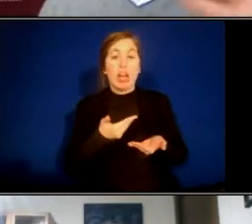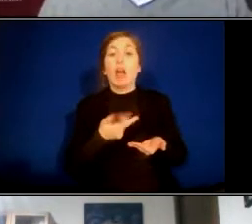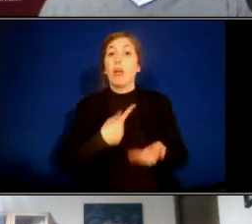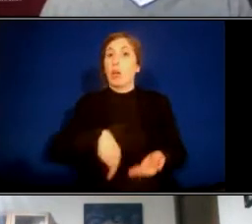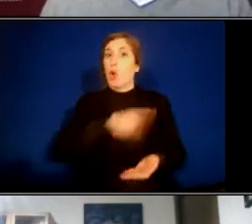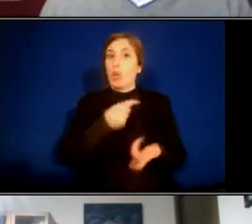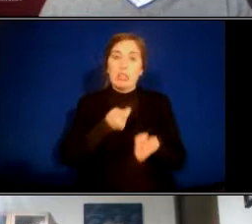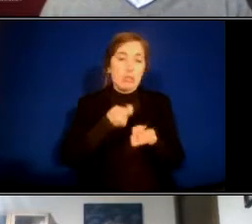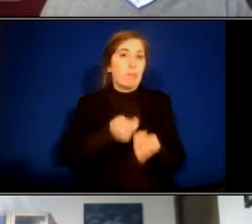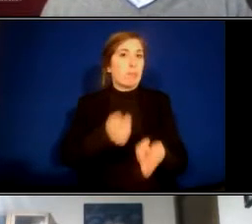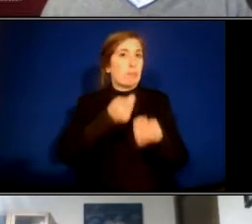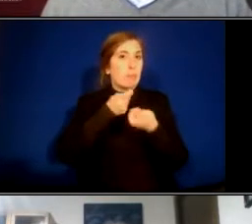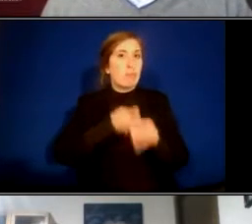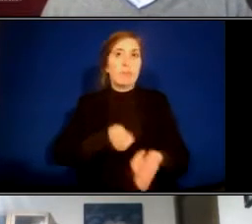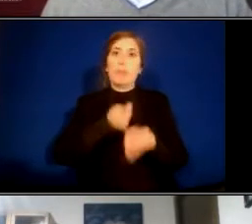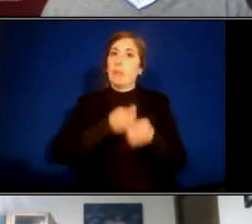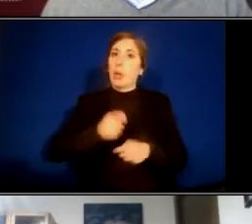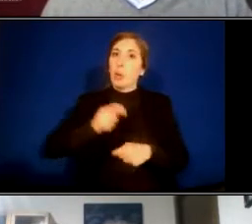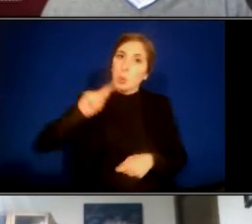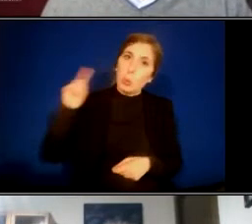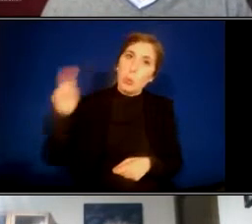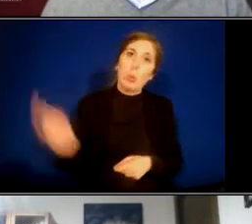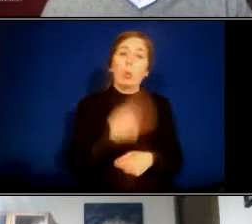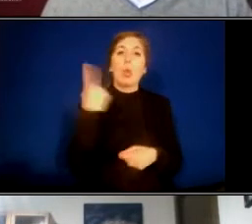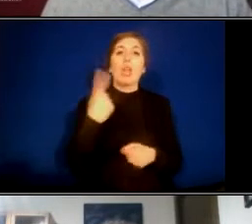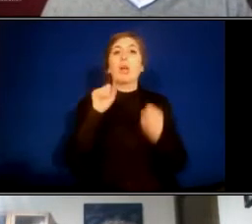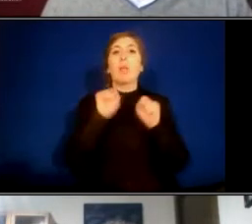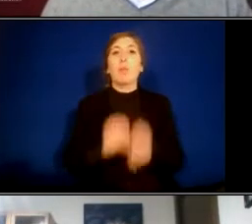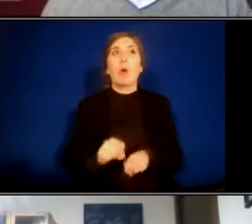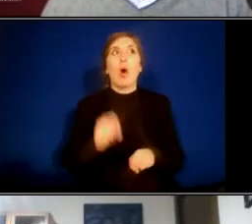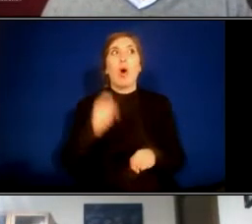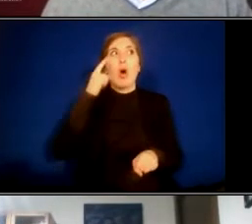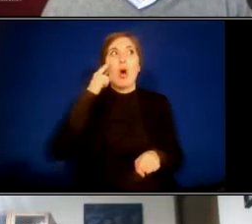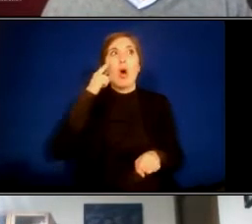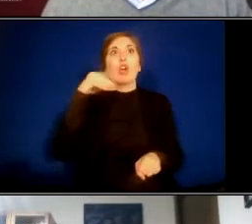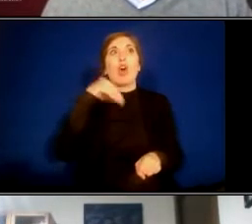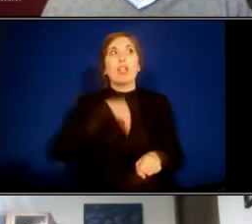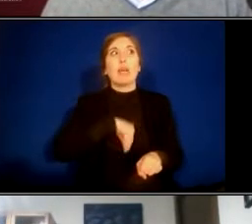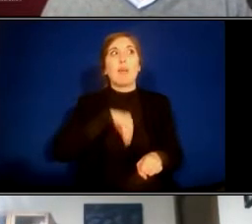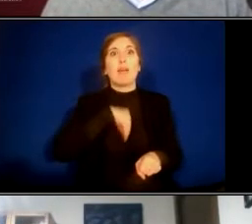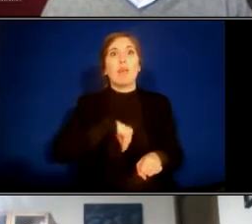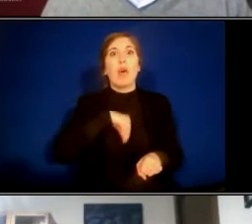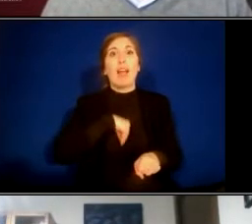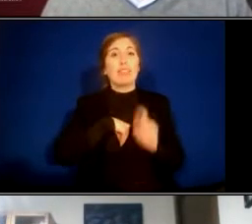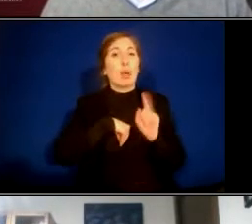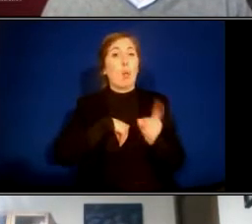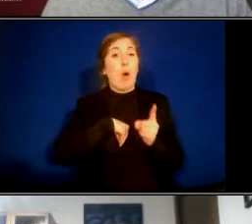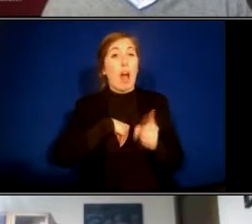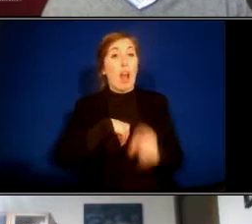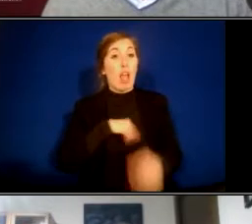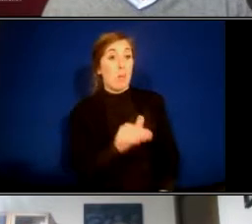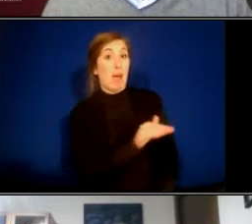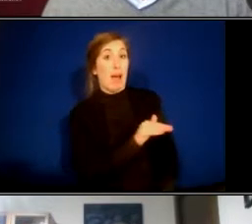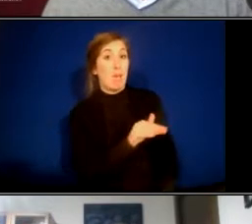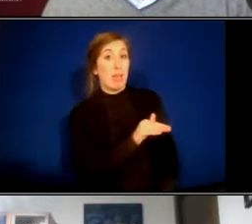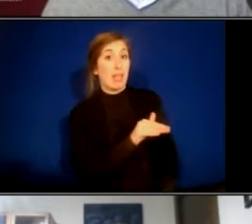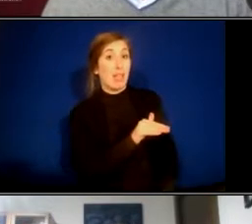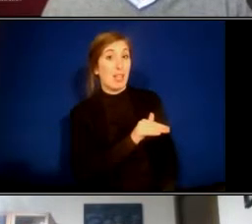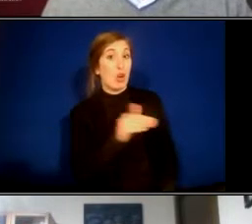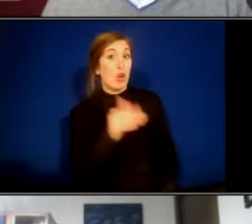insomma, ad una consapevolezza rispetto al fatto che un minore non accompagnato, un bimbo che arriva